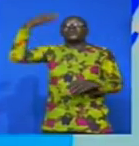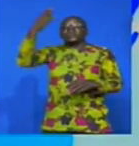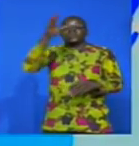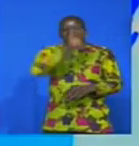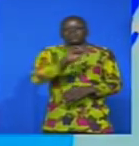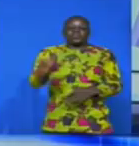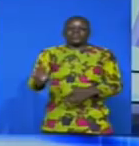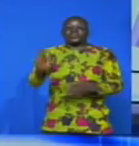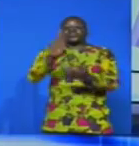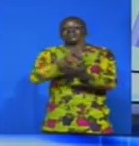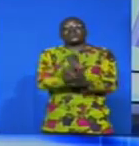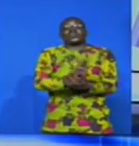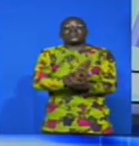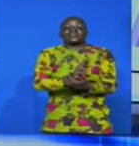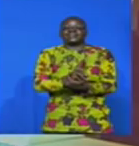Roger Kam, Maxime Zongo.